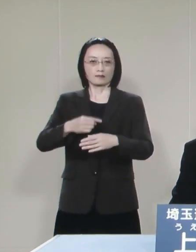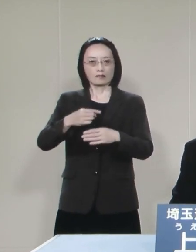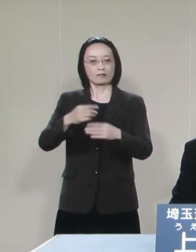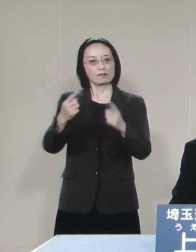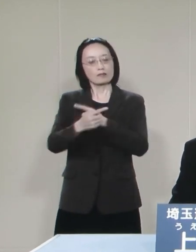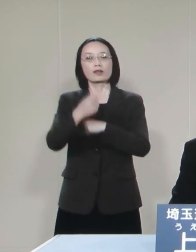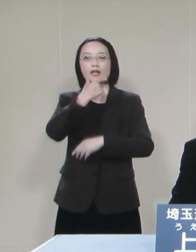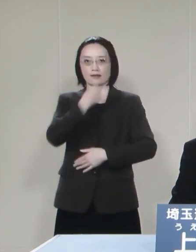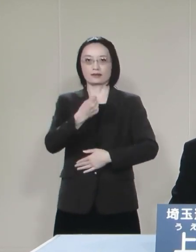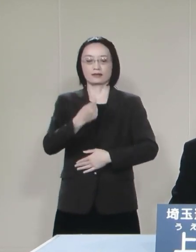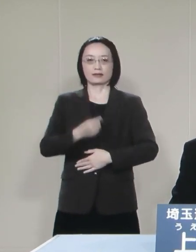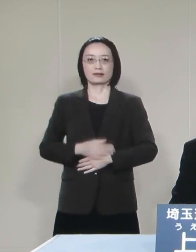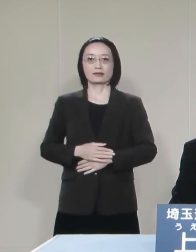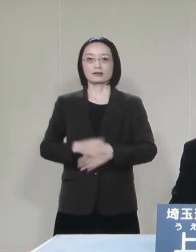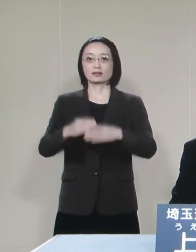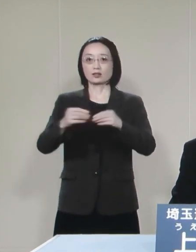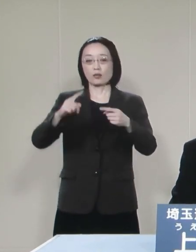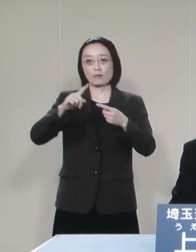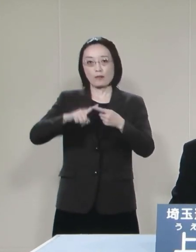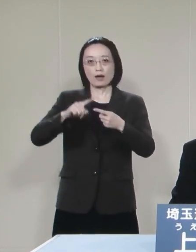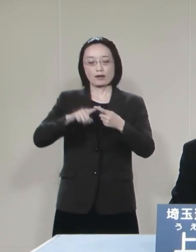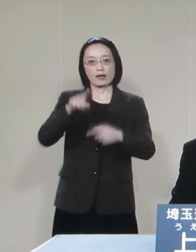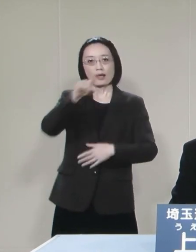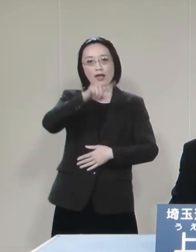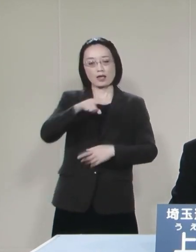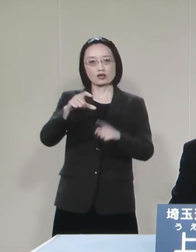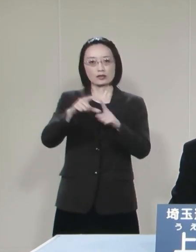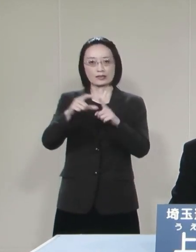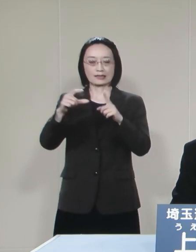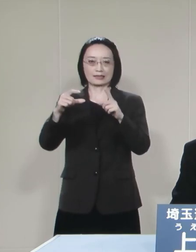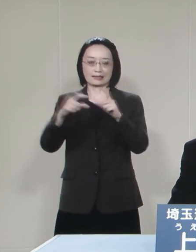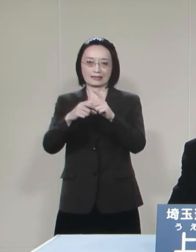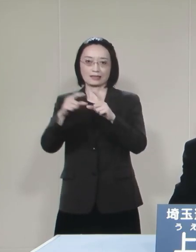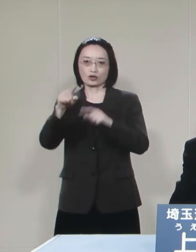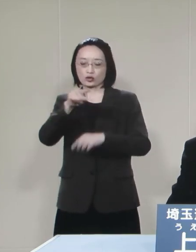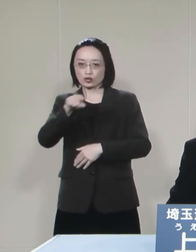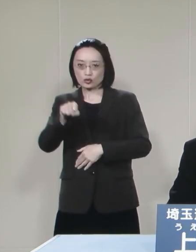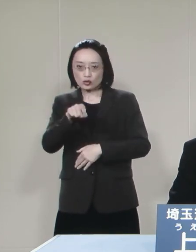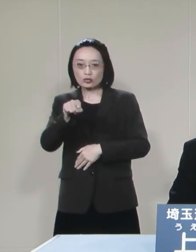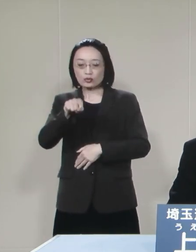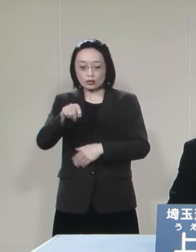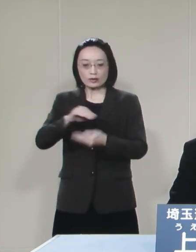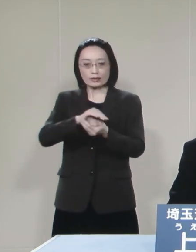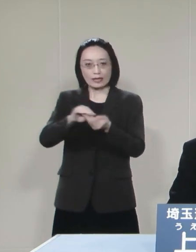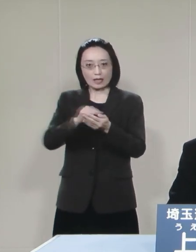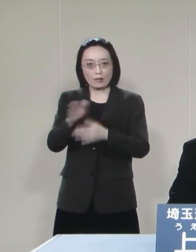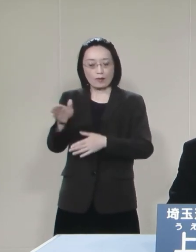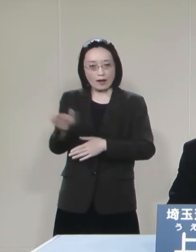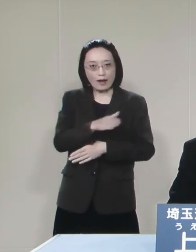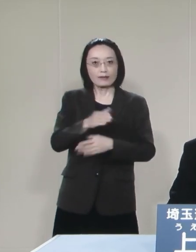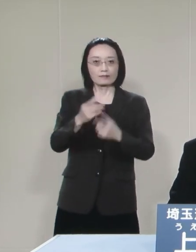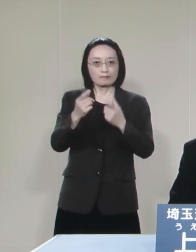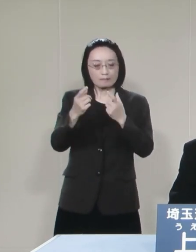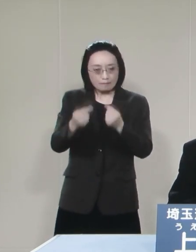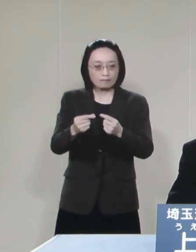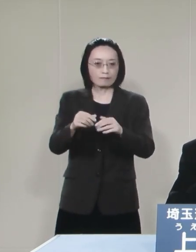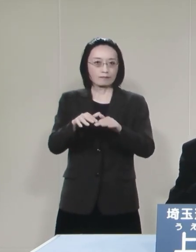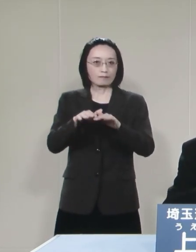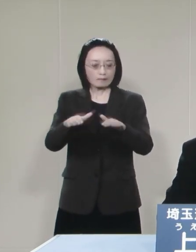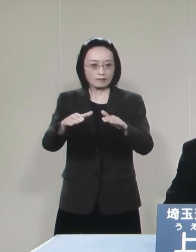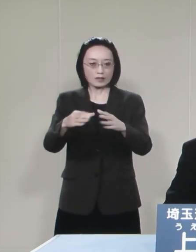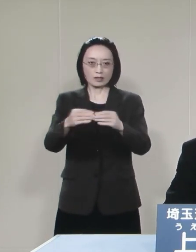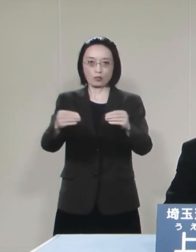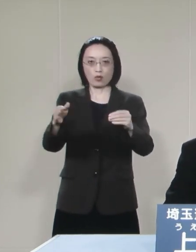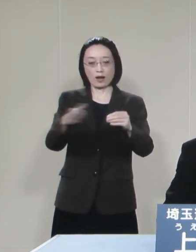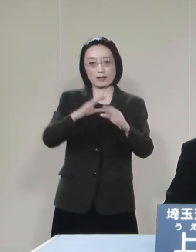ています。日本版の SDGs をこの埼玉からしっかり、あるいは日本